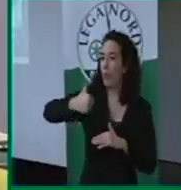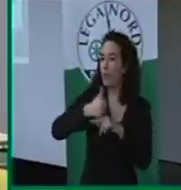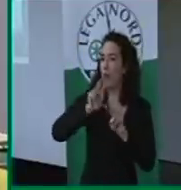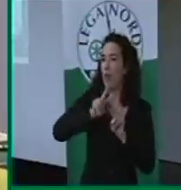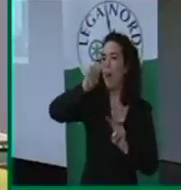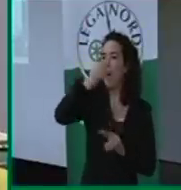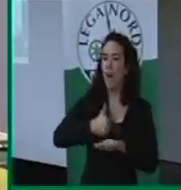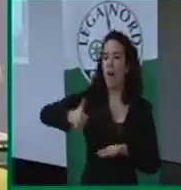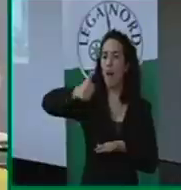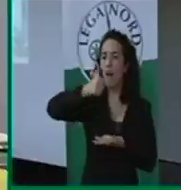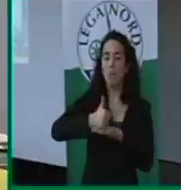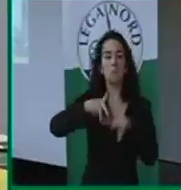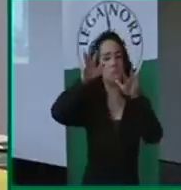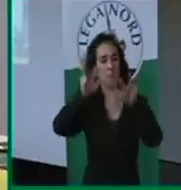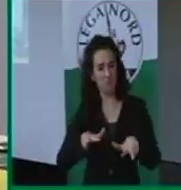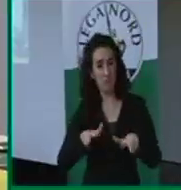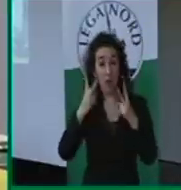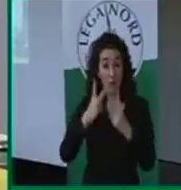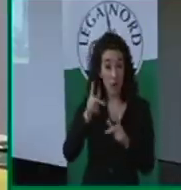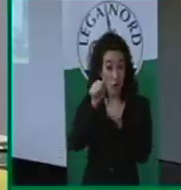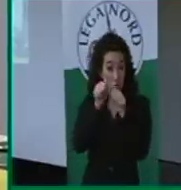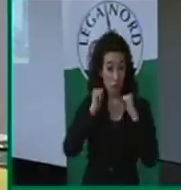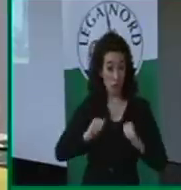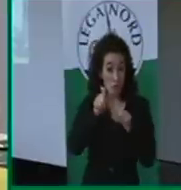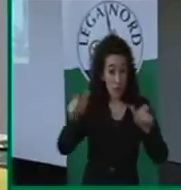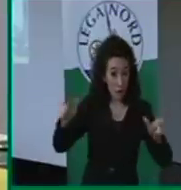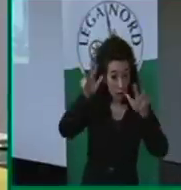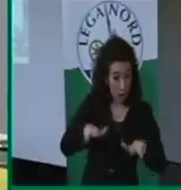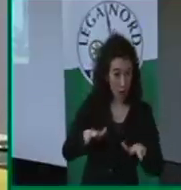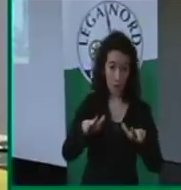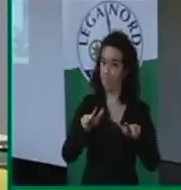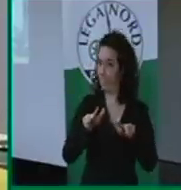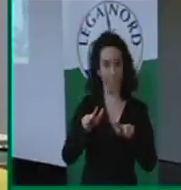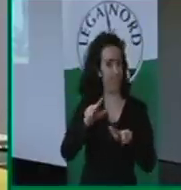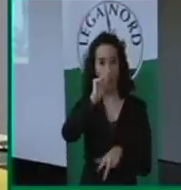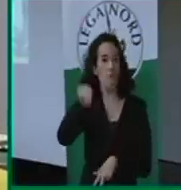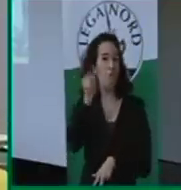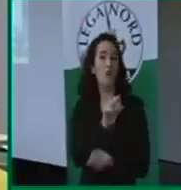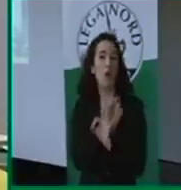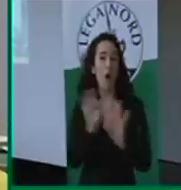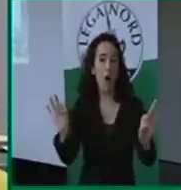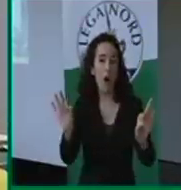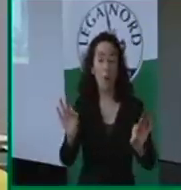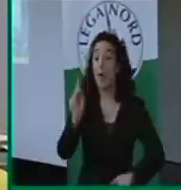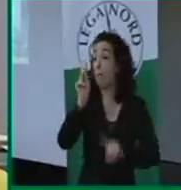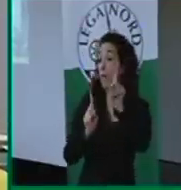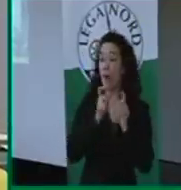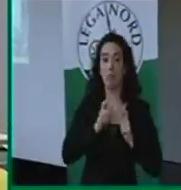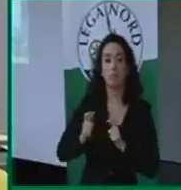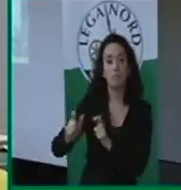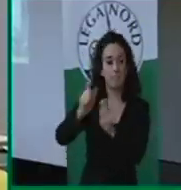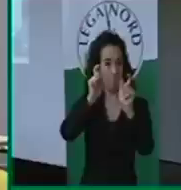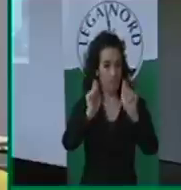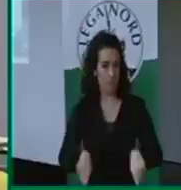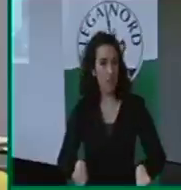Benedetto ovviamente dai cittadini poché poiché non ha ricevuto alcun voto da Milano parte questo percorso ripeto culturale